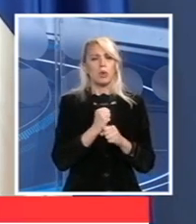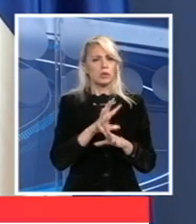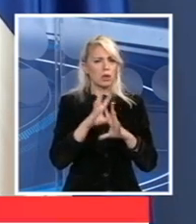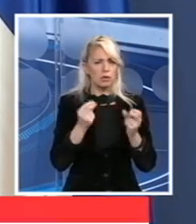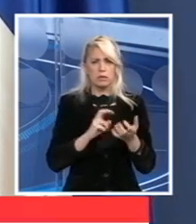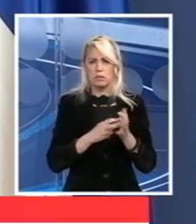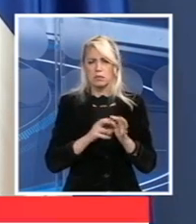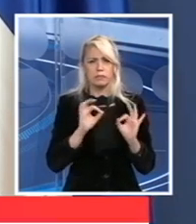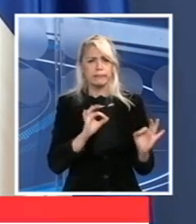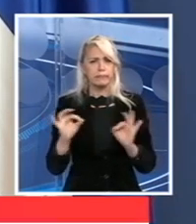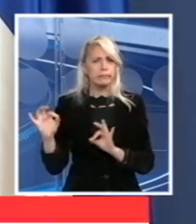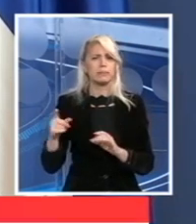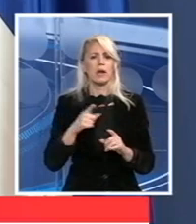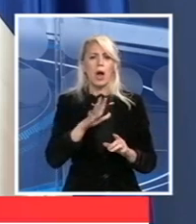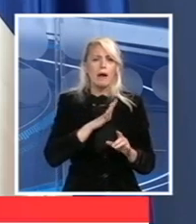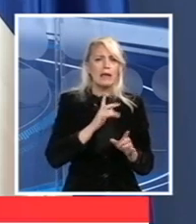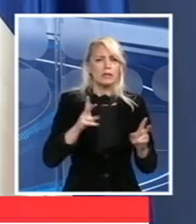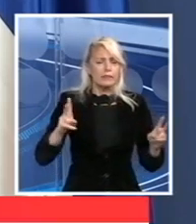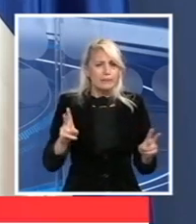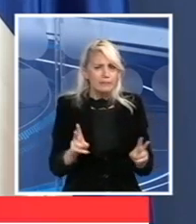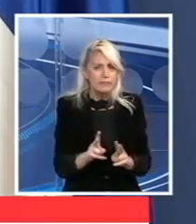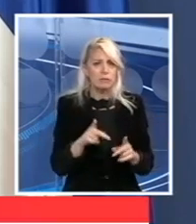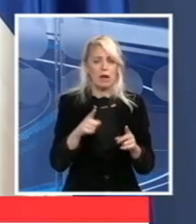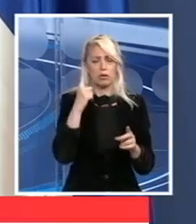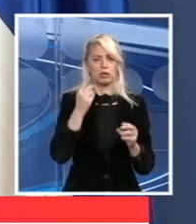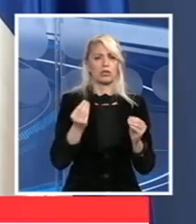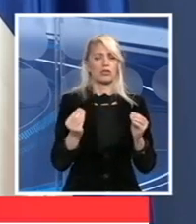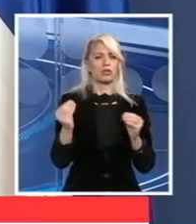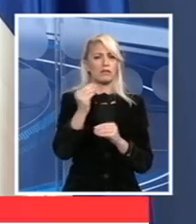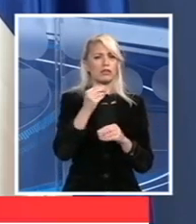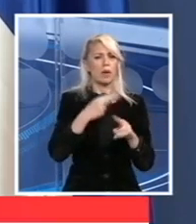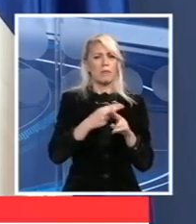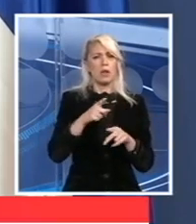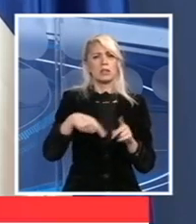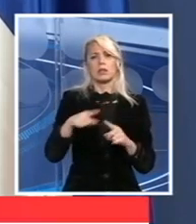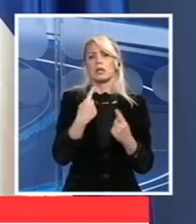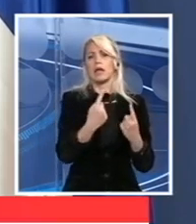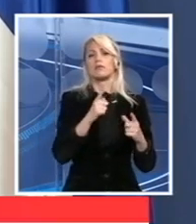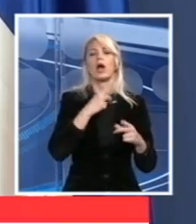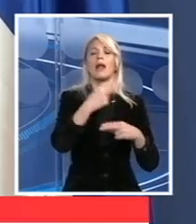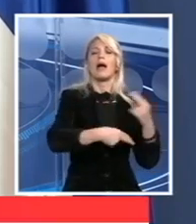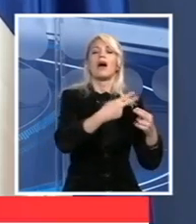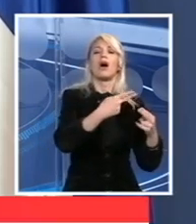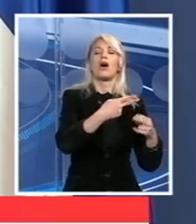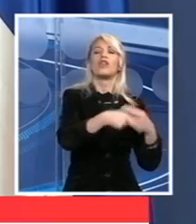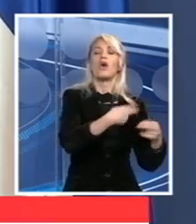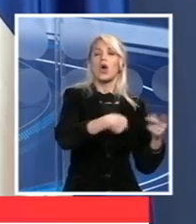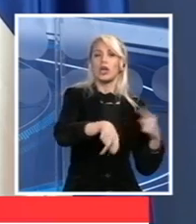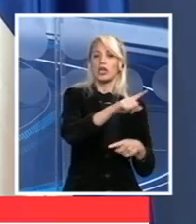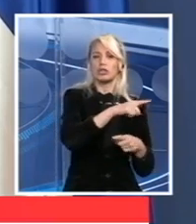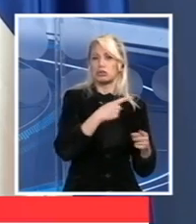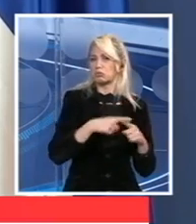izlaganje rizika sveli na minimum. Činjenica da većina pacijenata samo inicijativno čeka u prostranom dvorištu ispred zgrade, tako da je